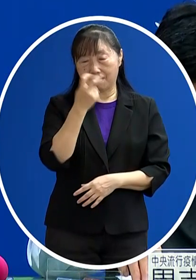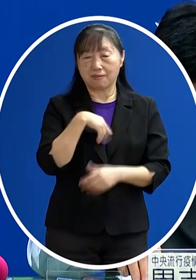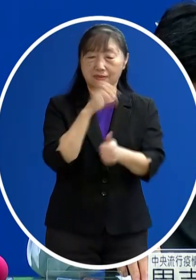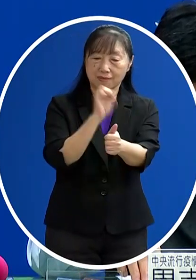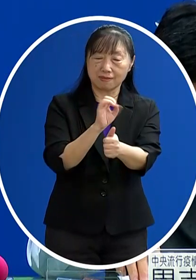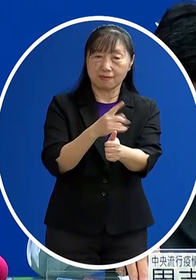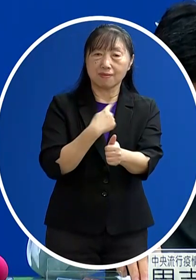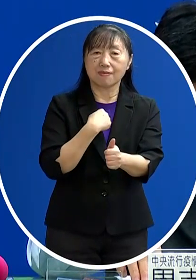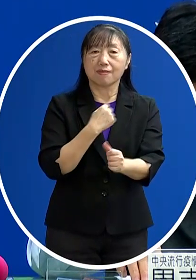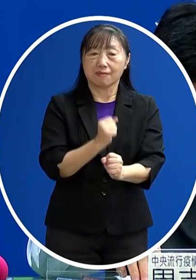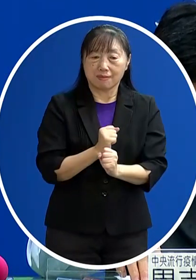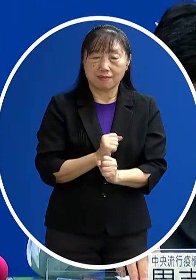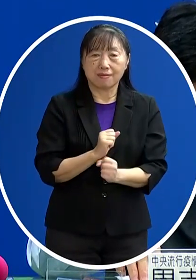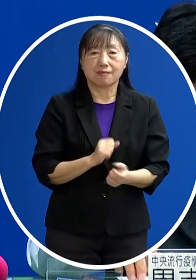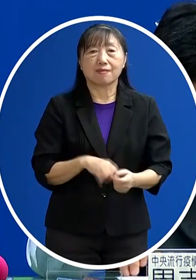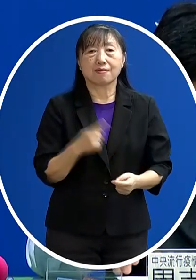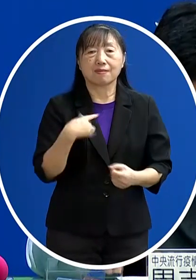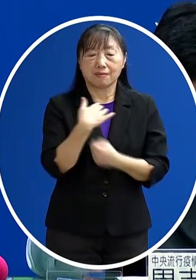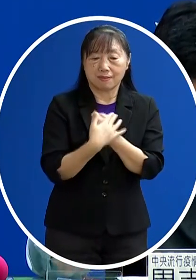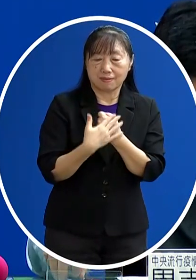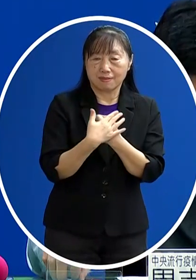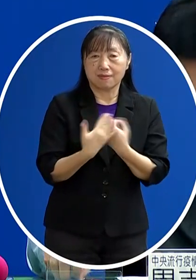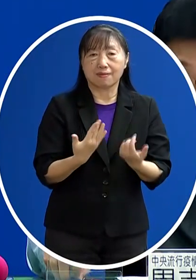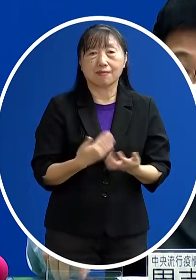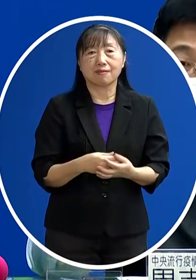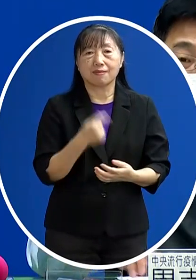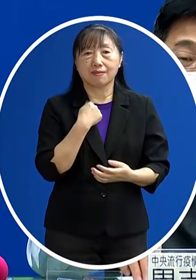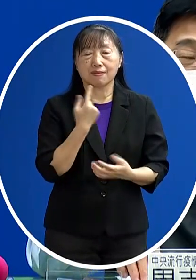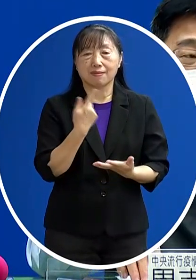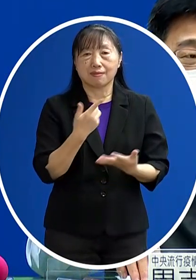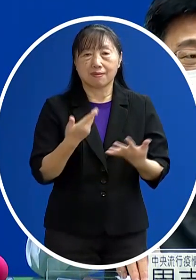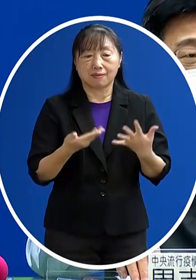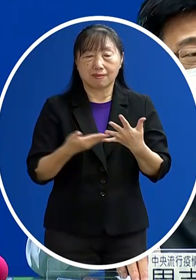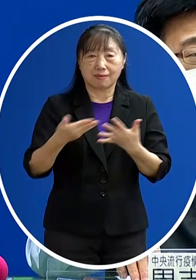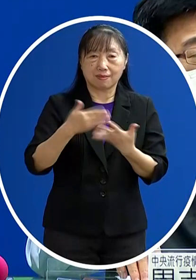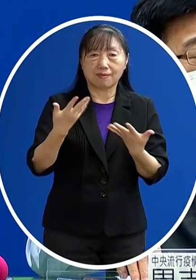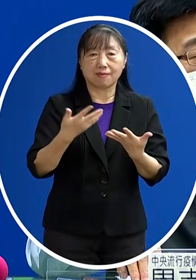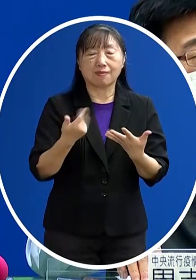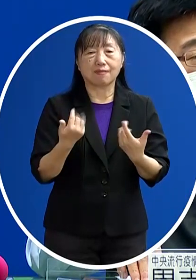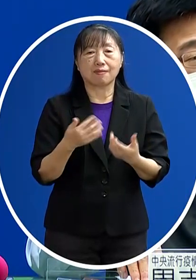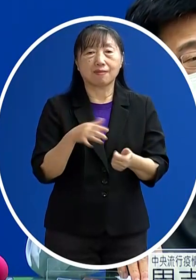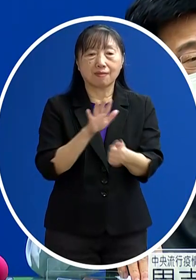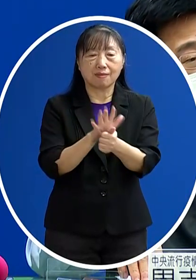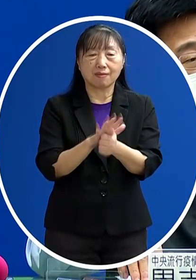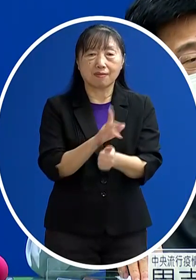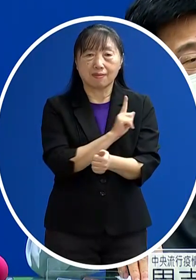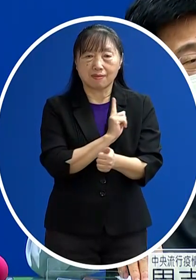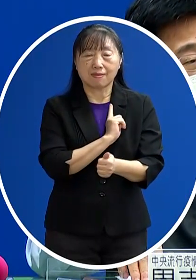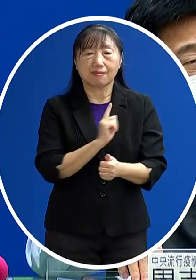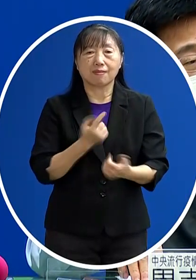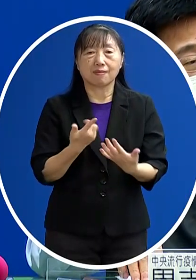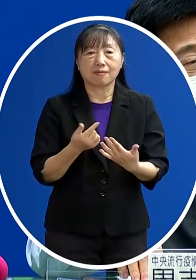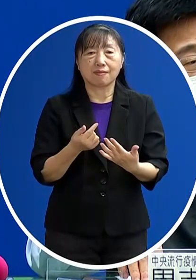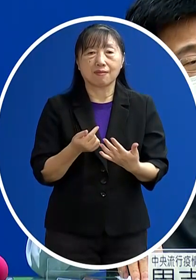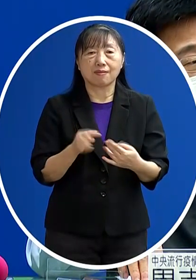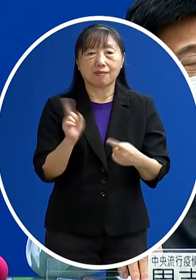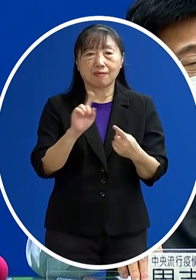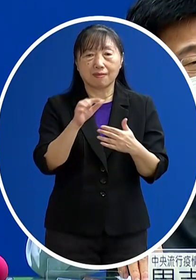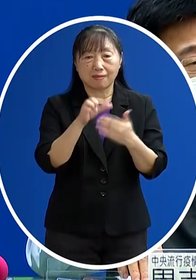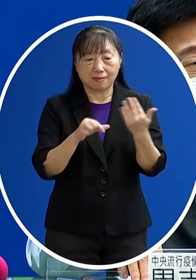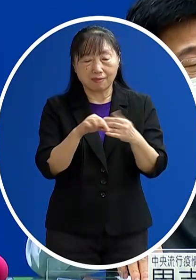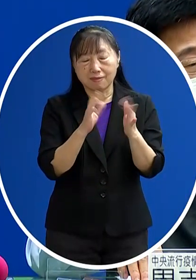調就是說針對清潔人員的一個防護裝備的部分能夠再提升一些相關的基本的規格跟